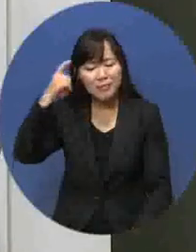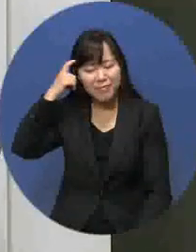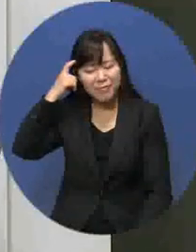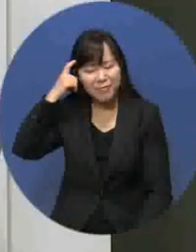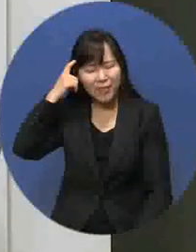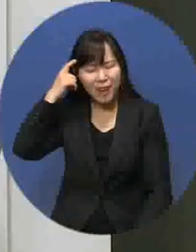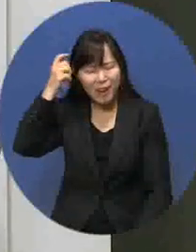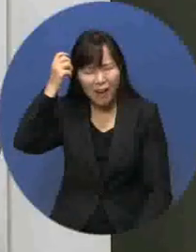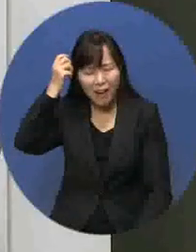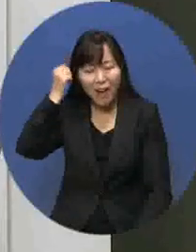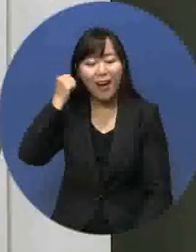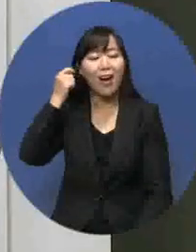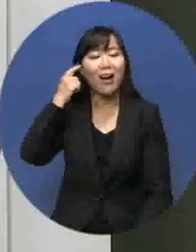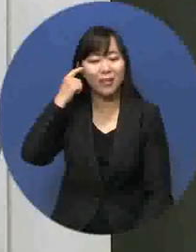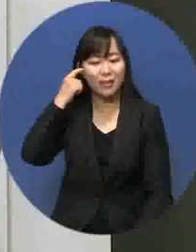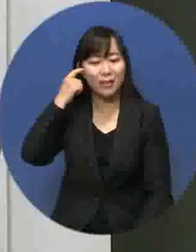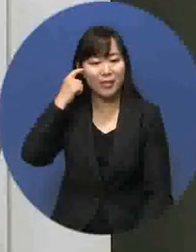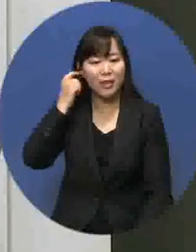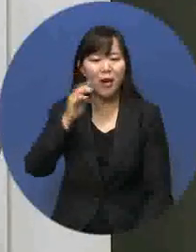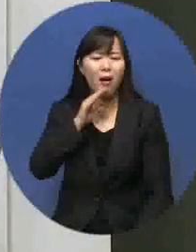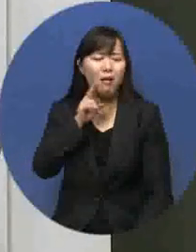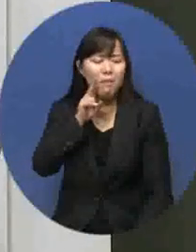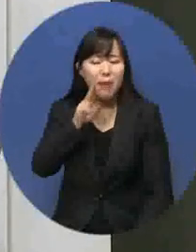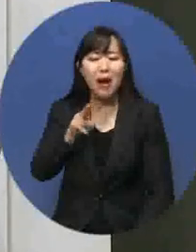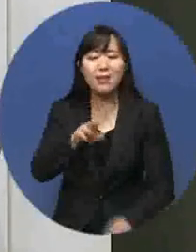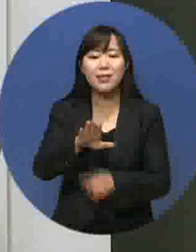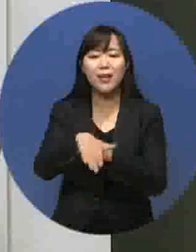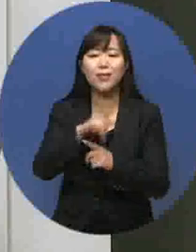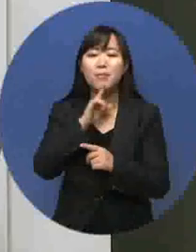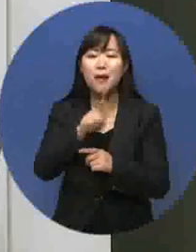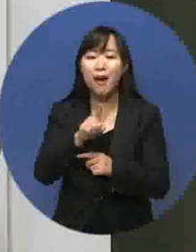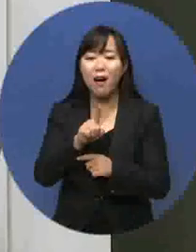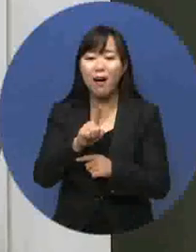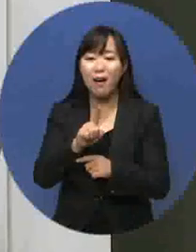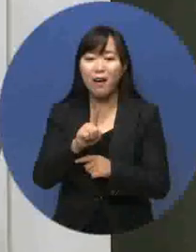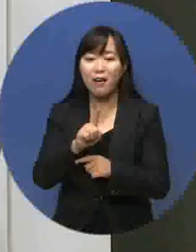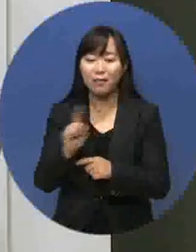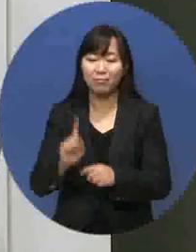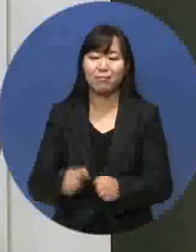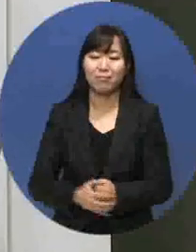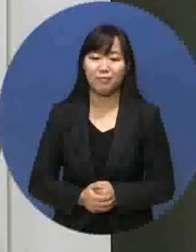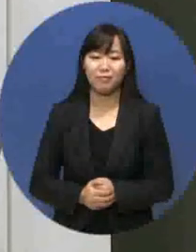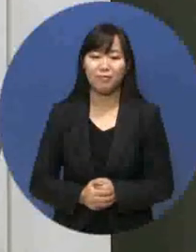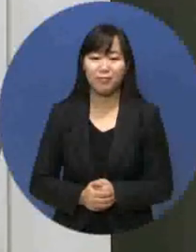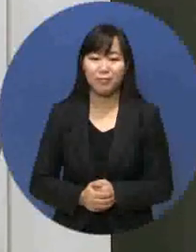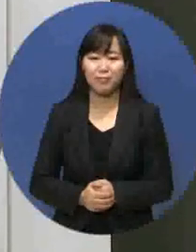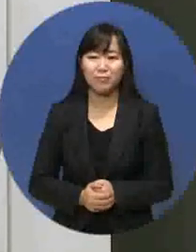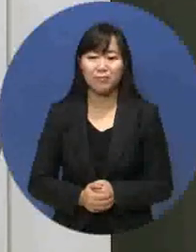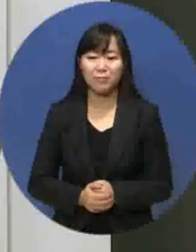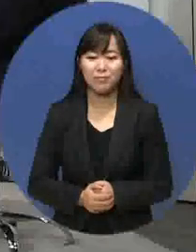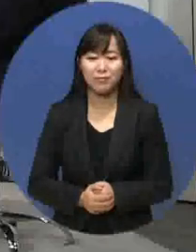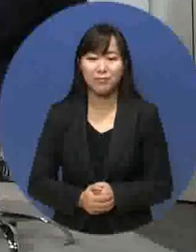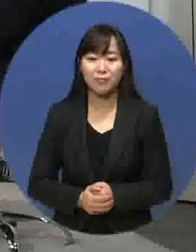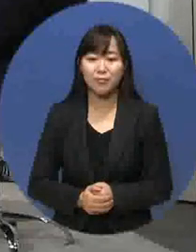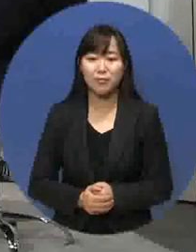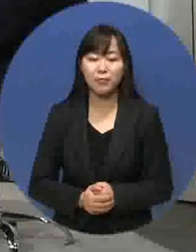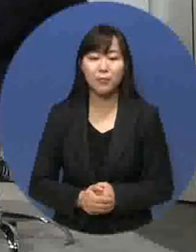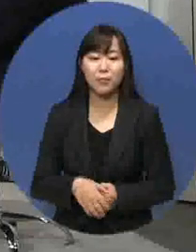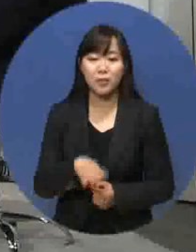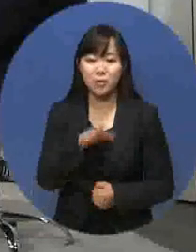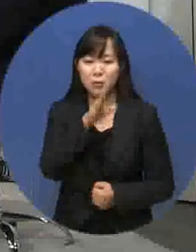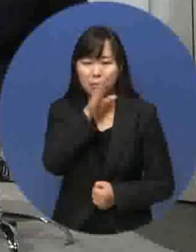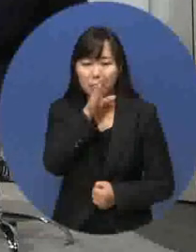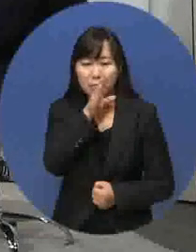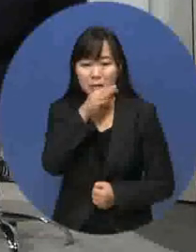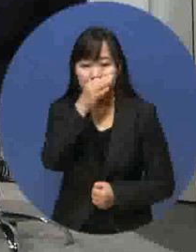머리에 떠오르는 아주 극심한 사투리를 쓰는 대사 한마디만 한번. 아니, 정말 더